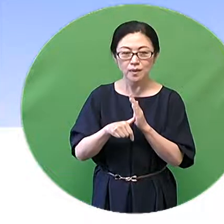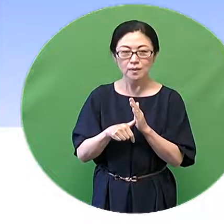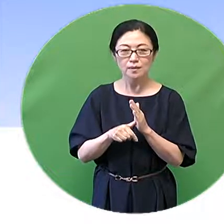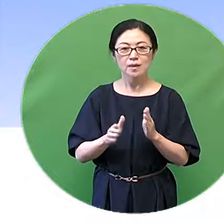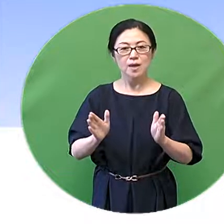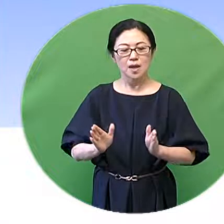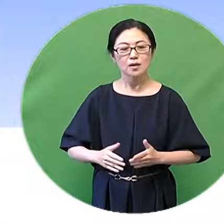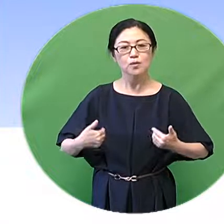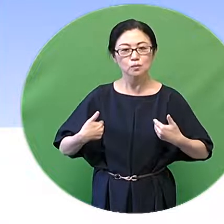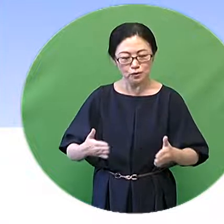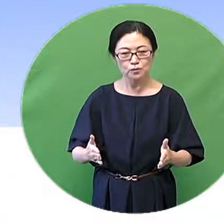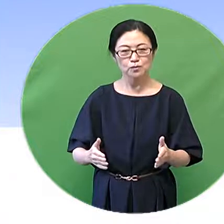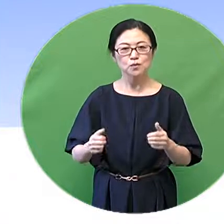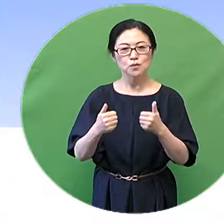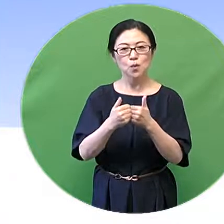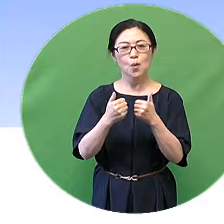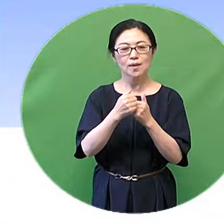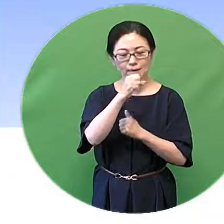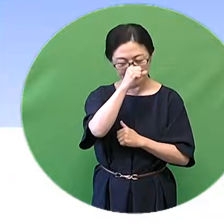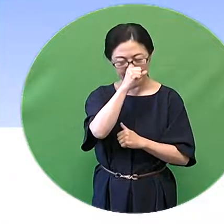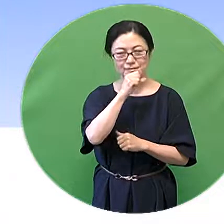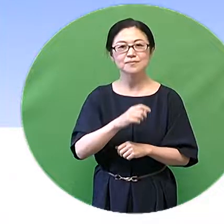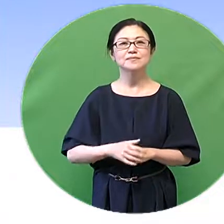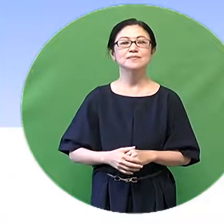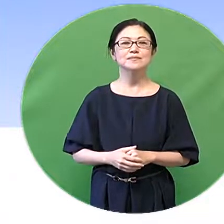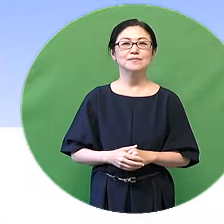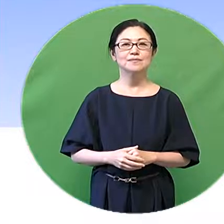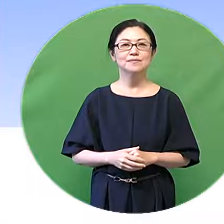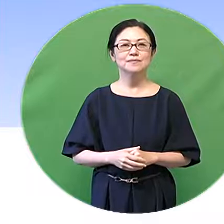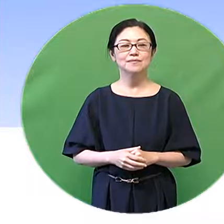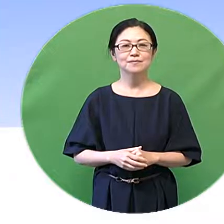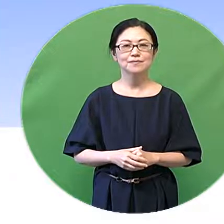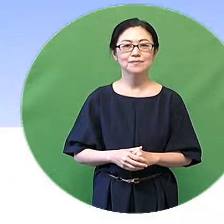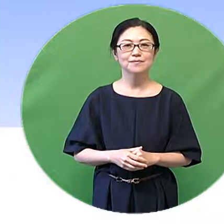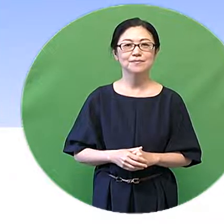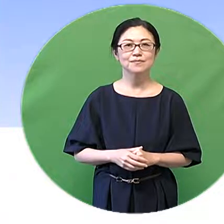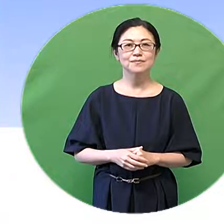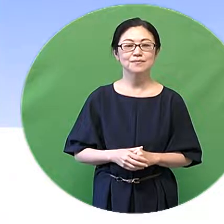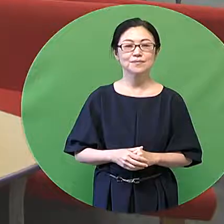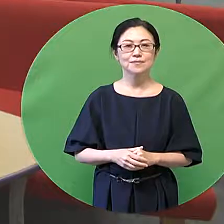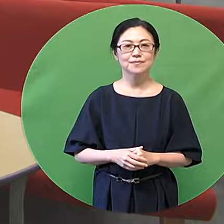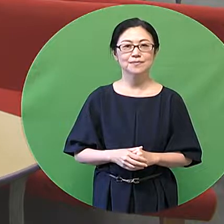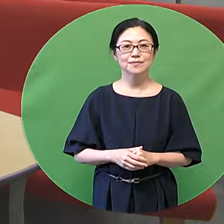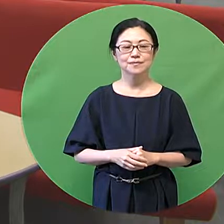について知りたいことがあれば気軽にご相談ください。